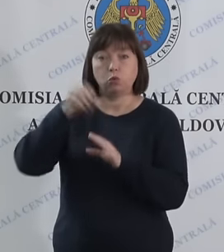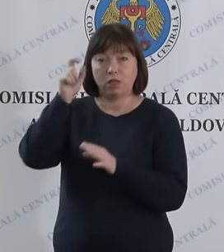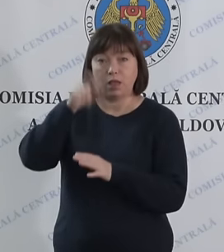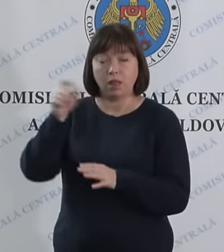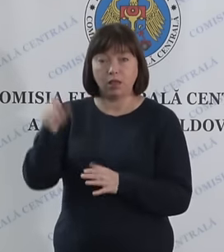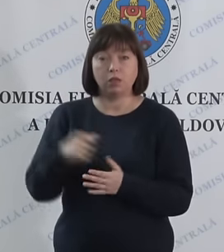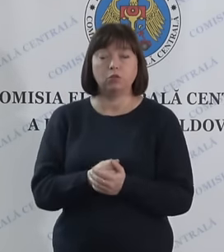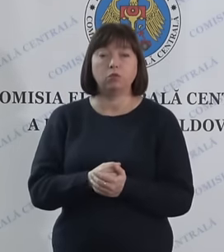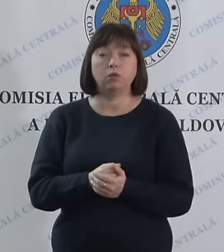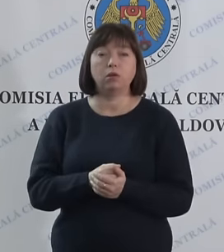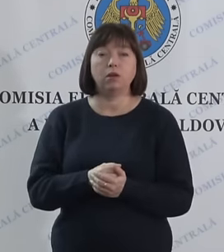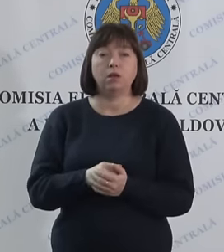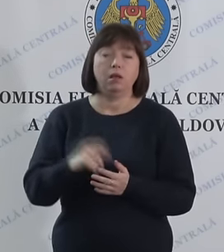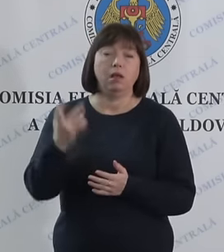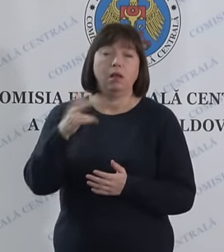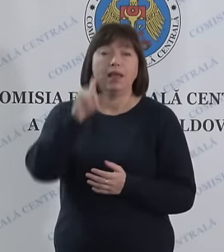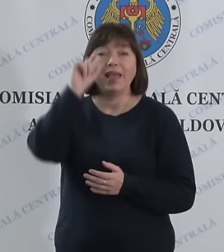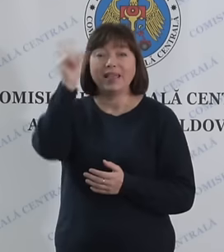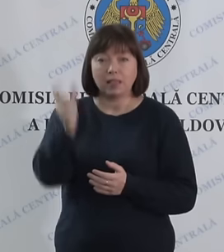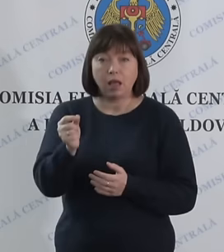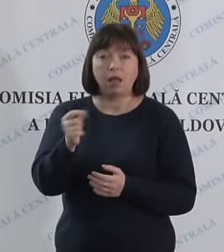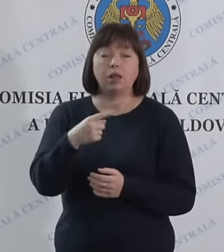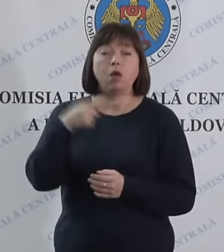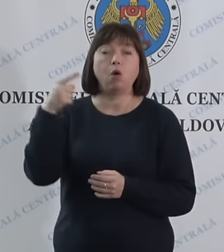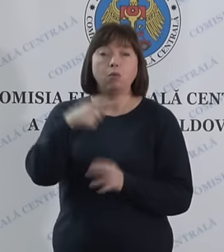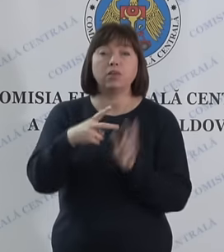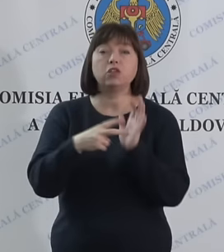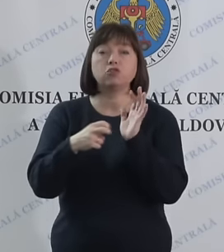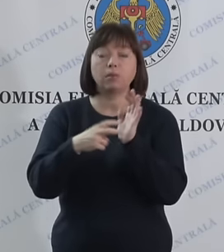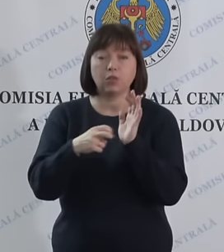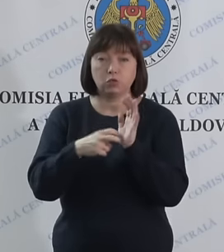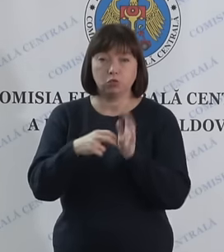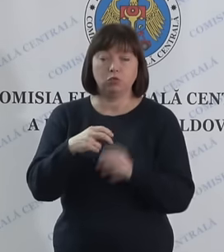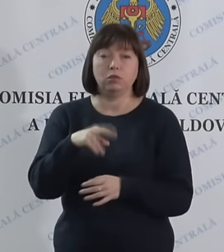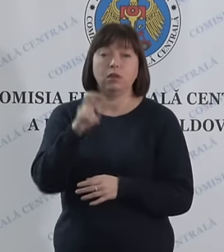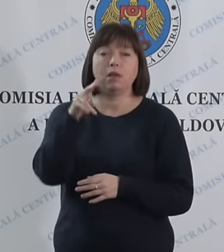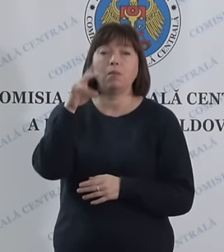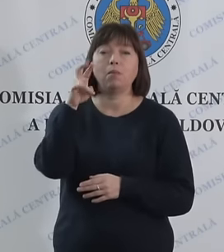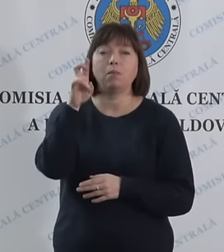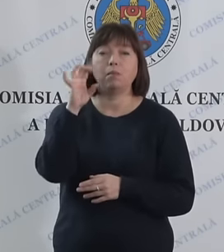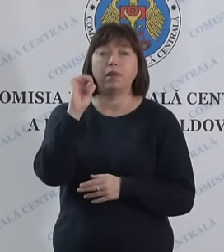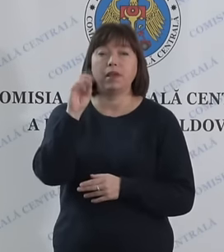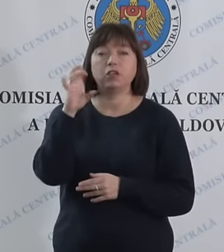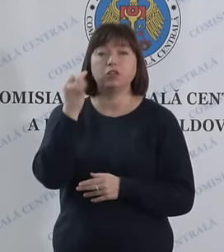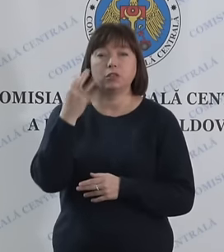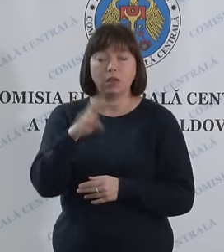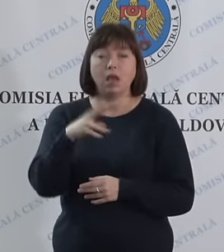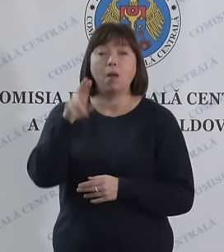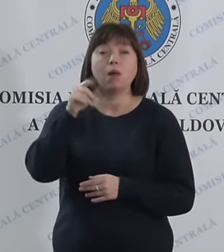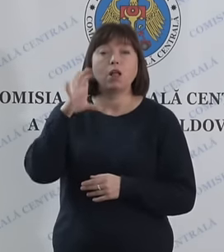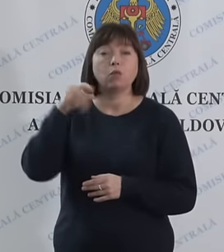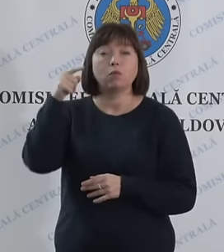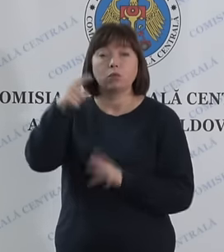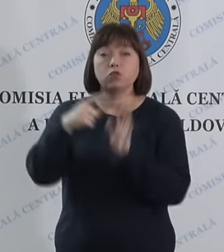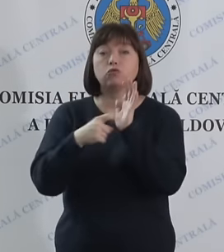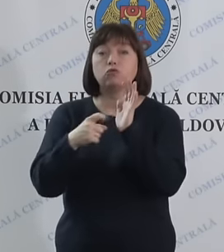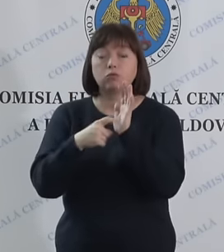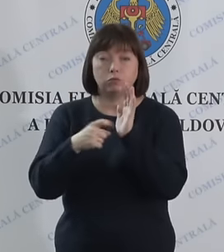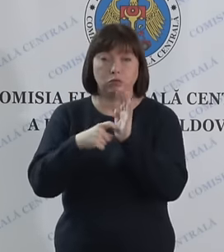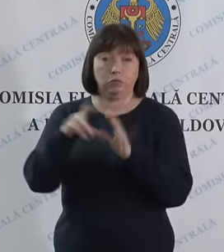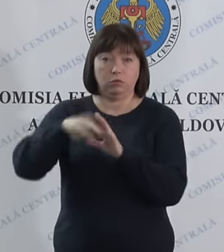alegători, Brescia, Italia, 1.700 de alegători și Padova, Italia, 1.600 de